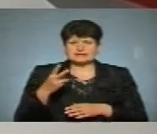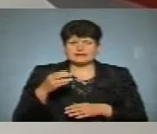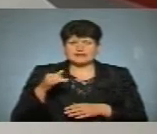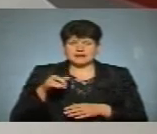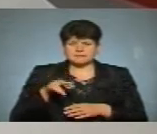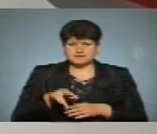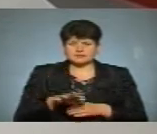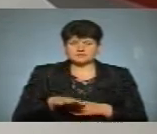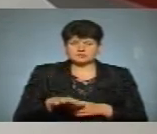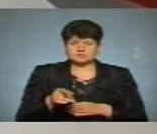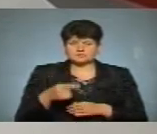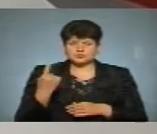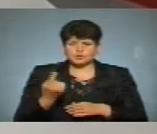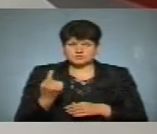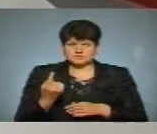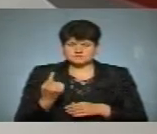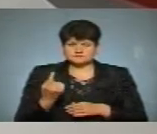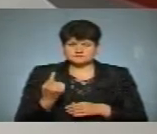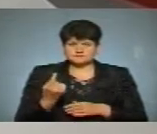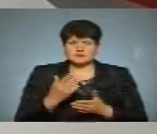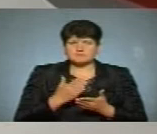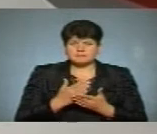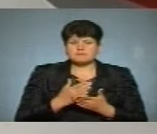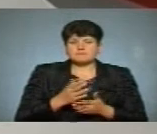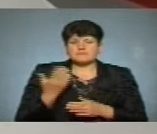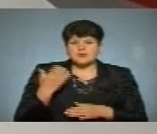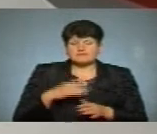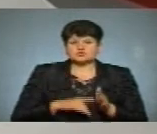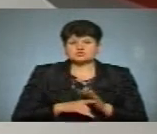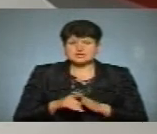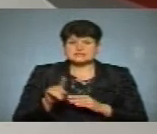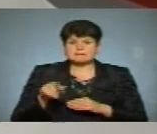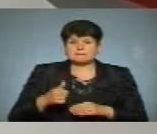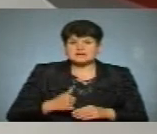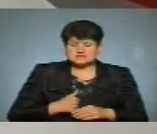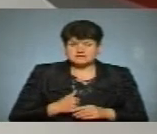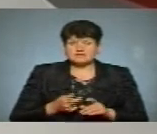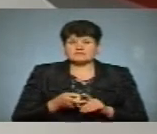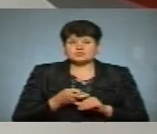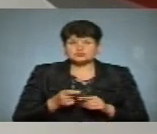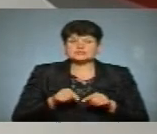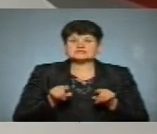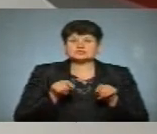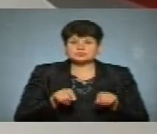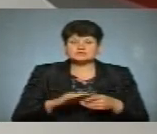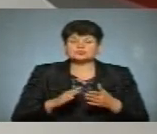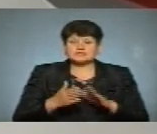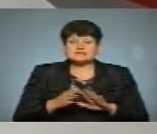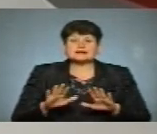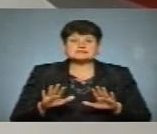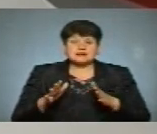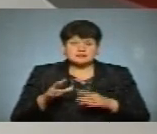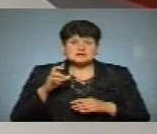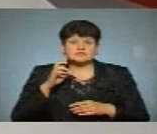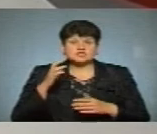терени Тернопільської області мав розпочатися призив. Однак епідемічна ситуація, яка сталася в